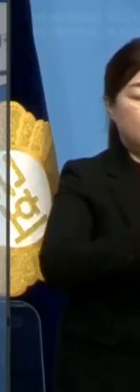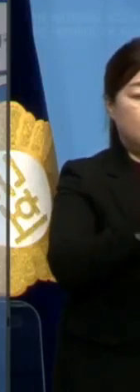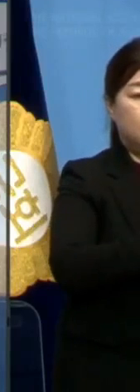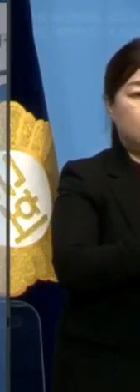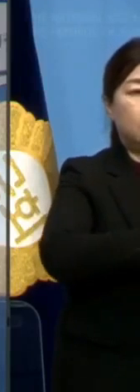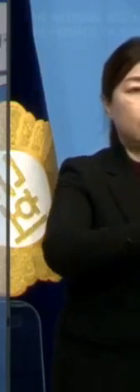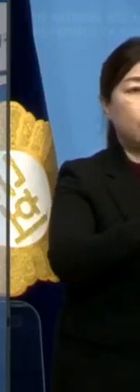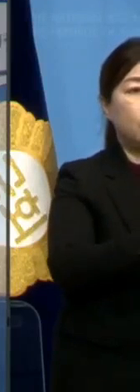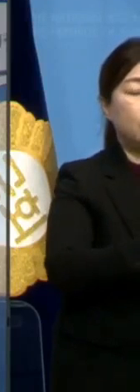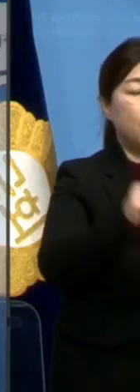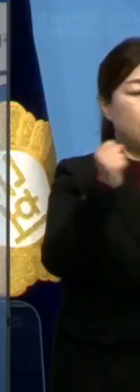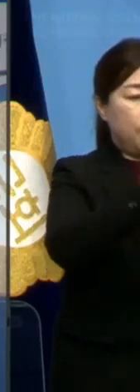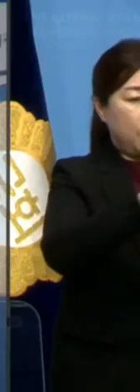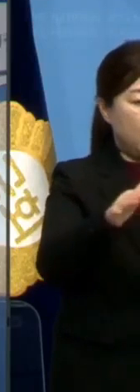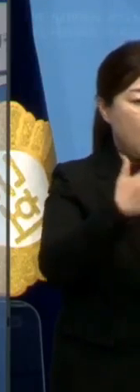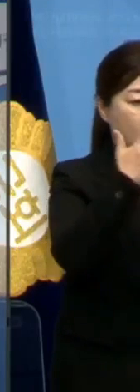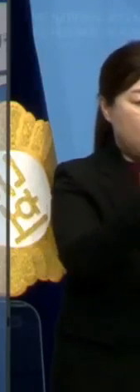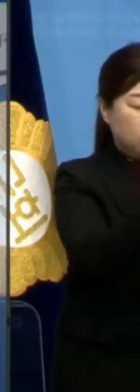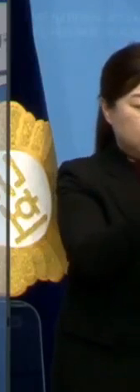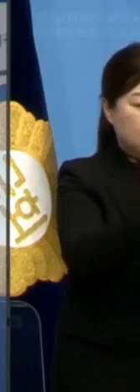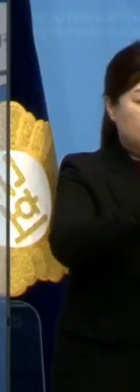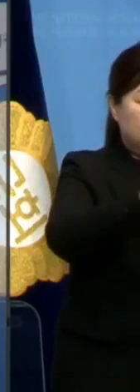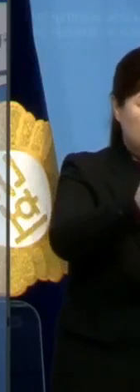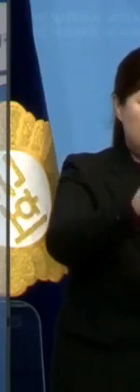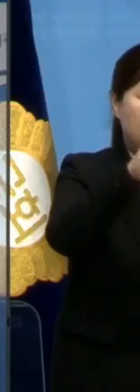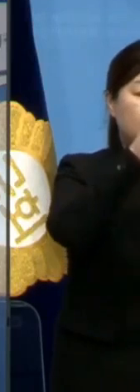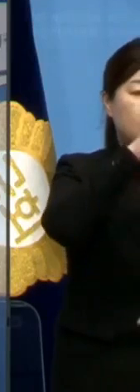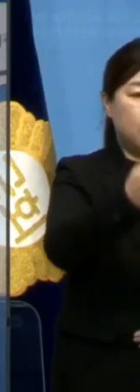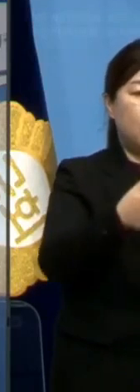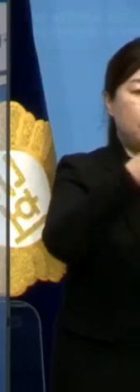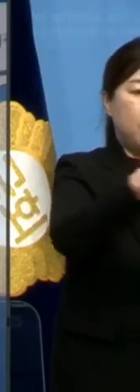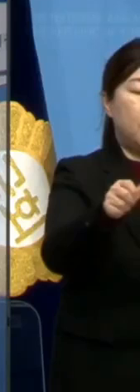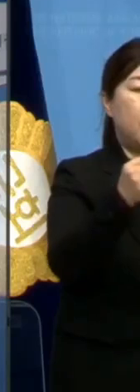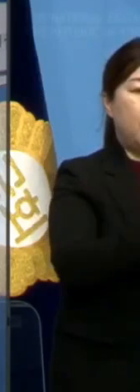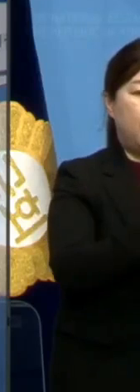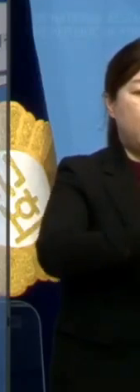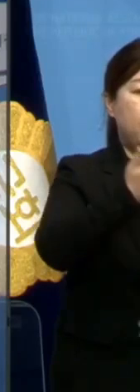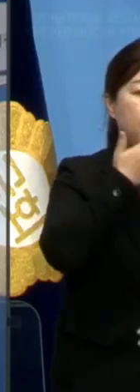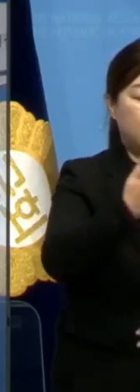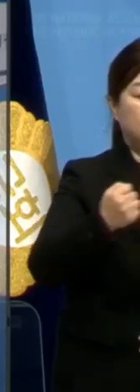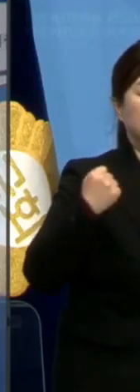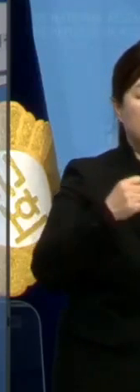간다면 겨울바다 얼음이 아무리 두껍더라도 이를 깨고 나갈